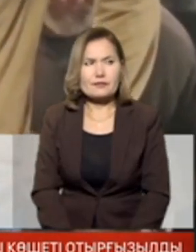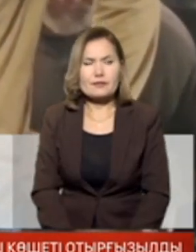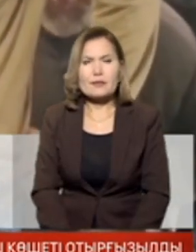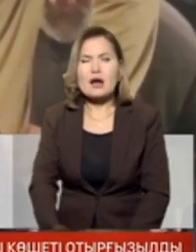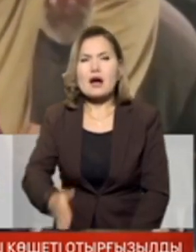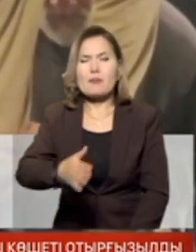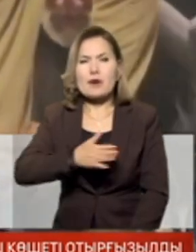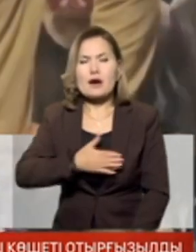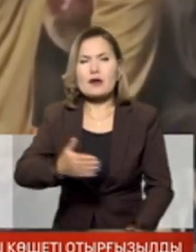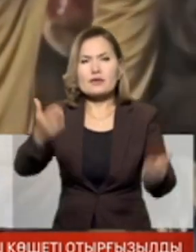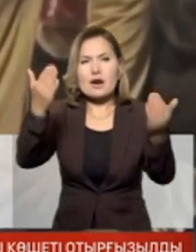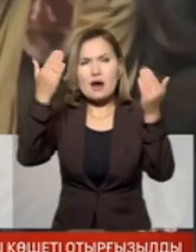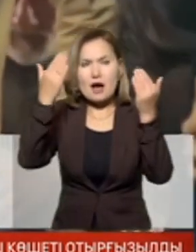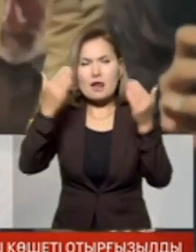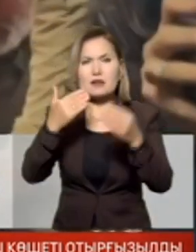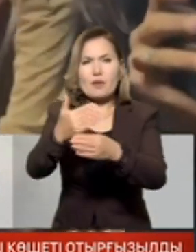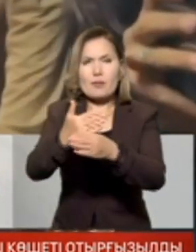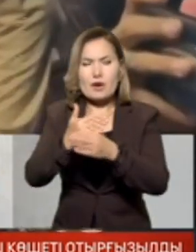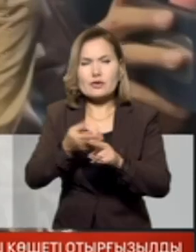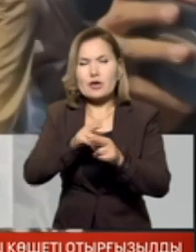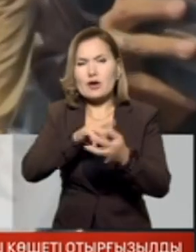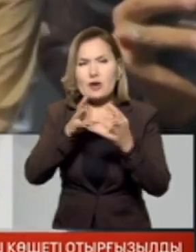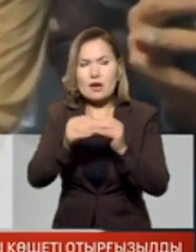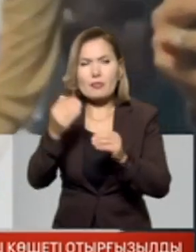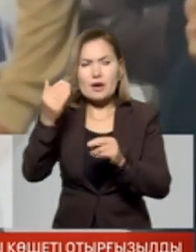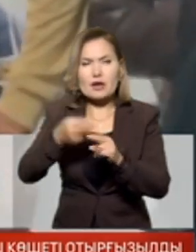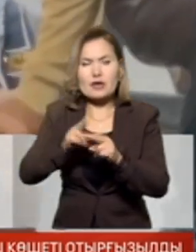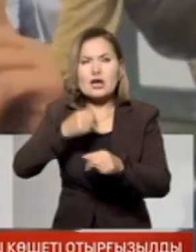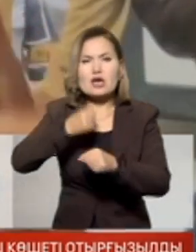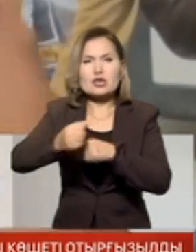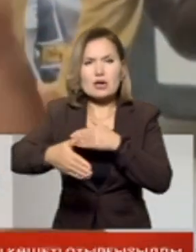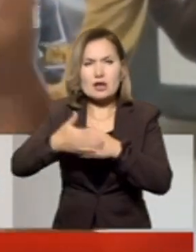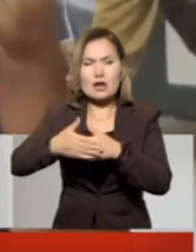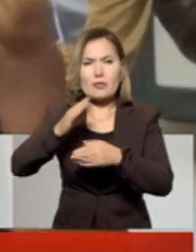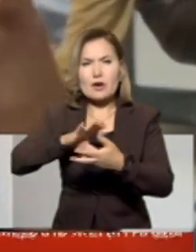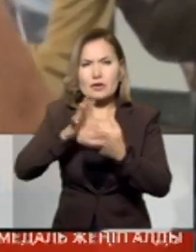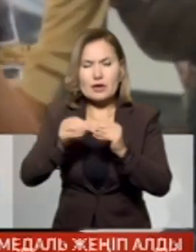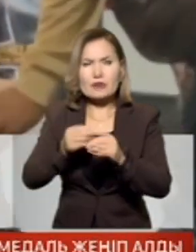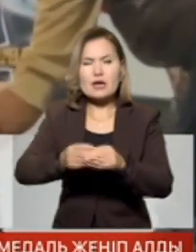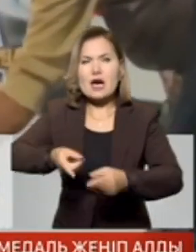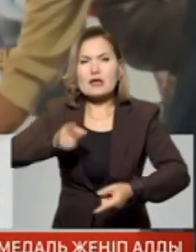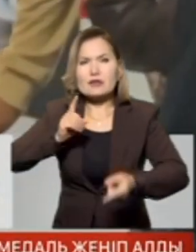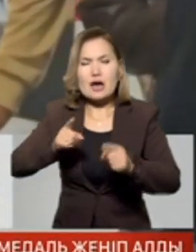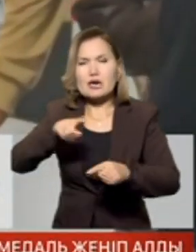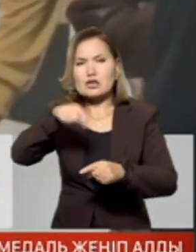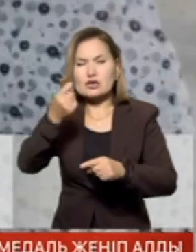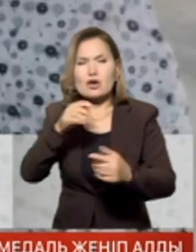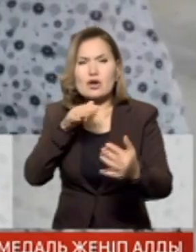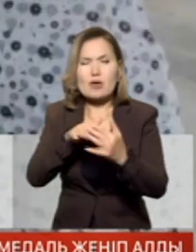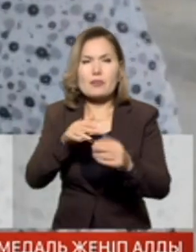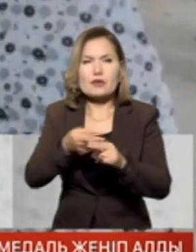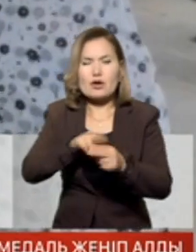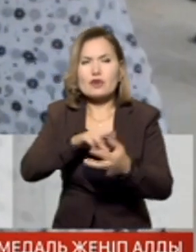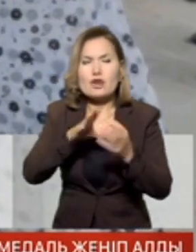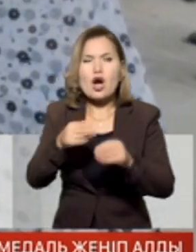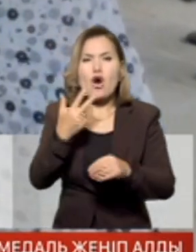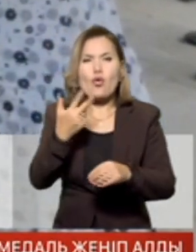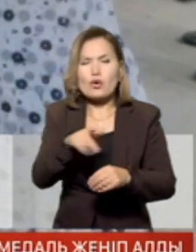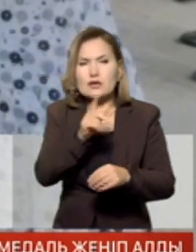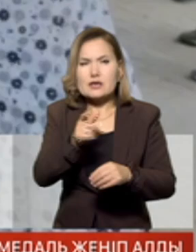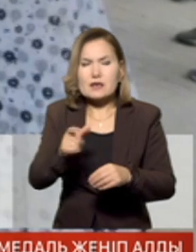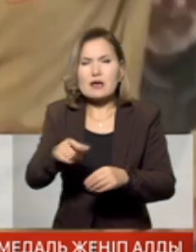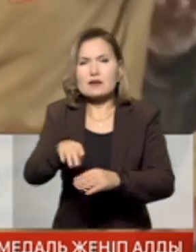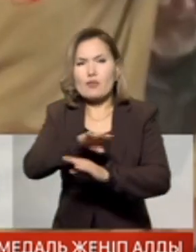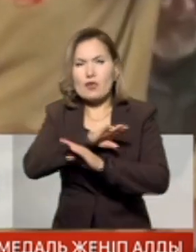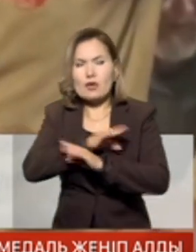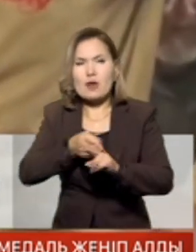Маған Алланың құдіреті жеткілікті. Жаратушы оларға жазасын береді. Бұл нағыз қырғын. 30 шахид барлығы бір